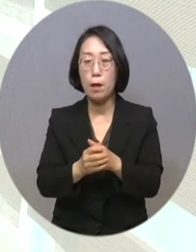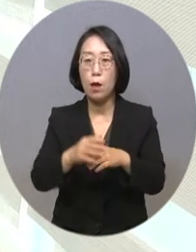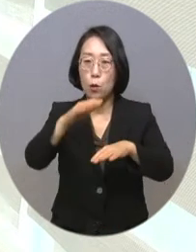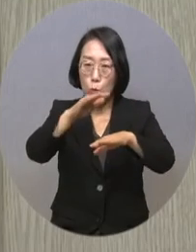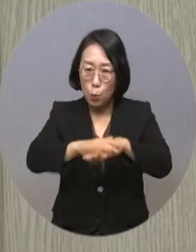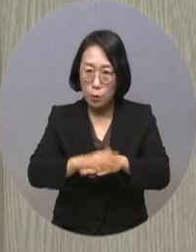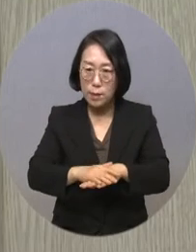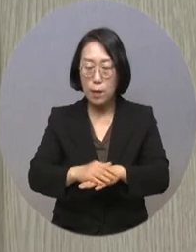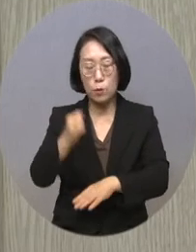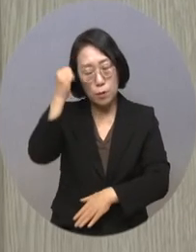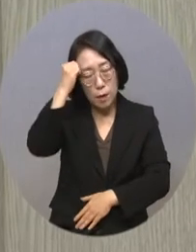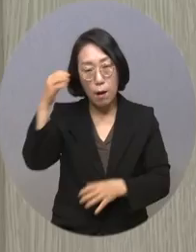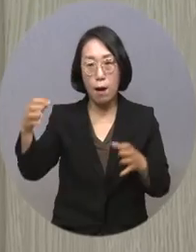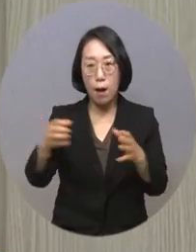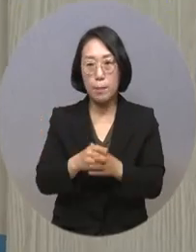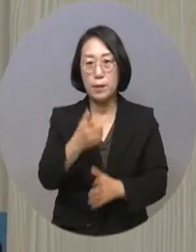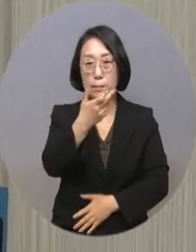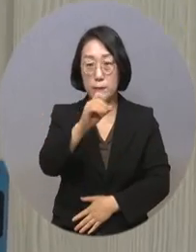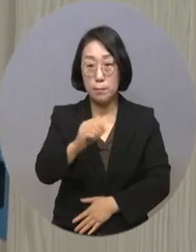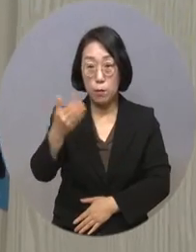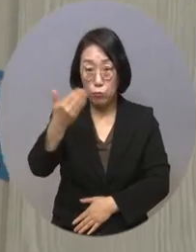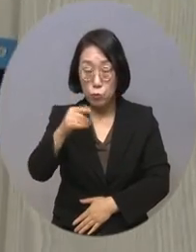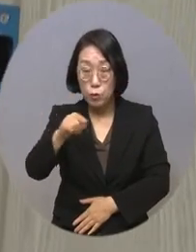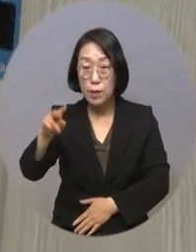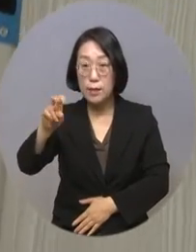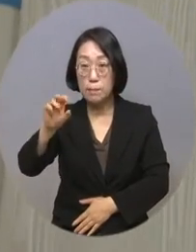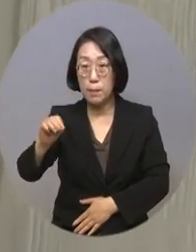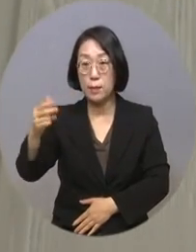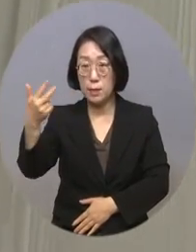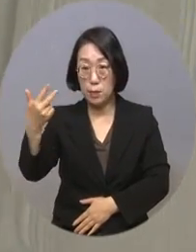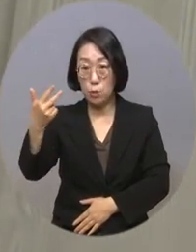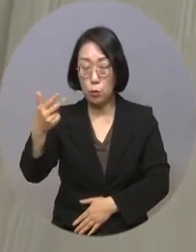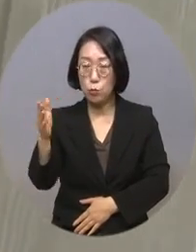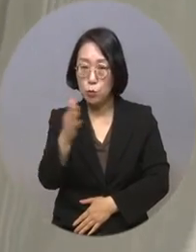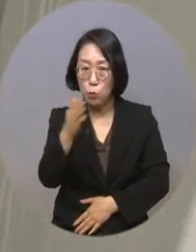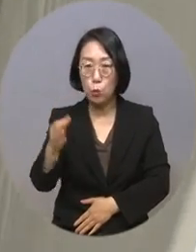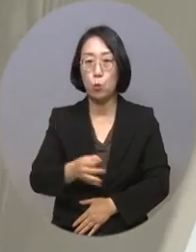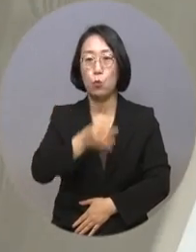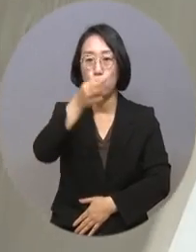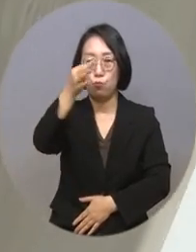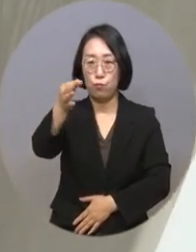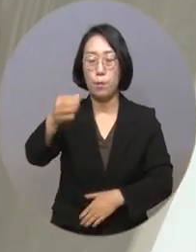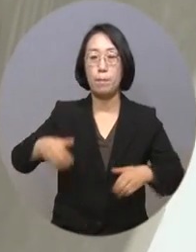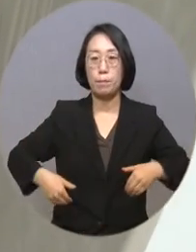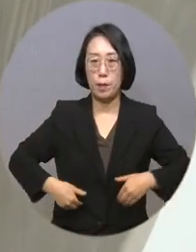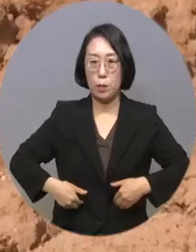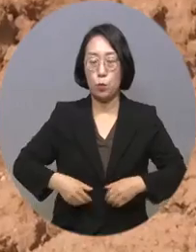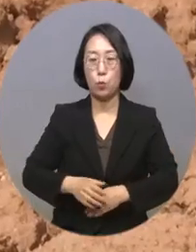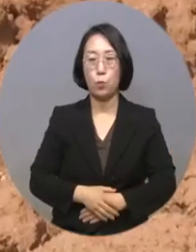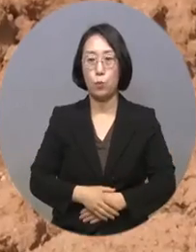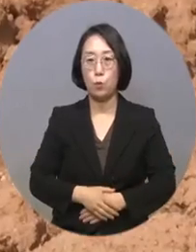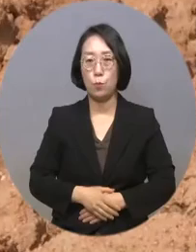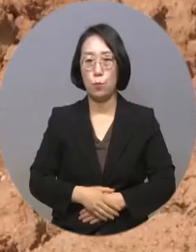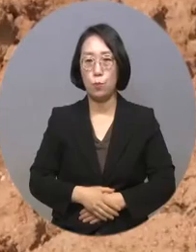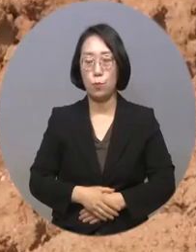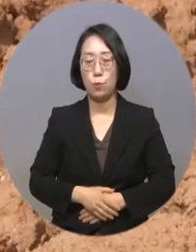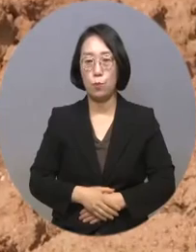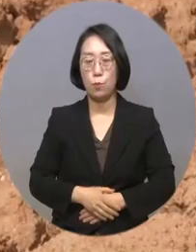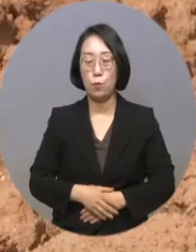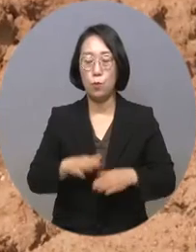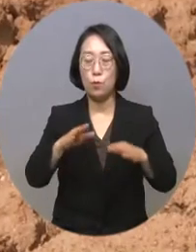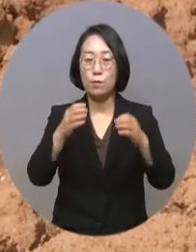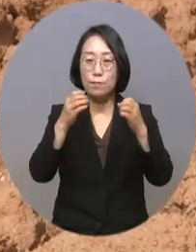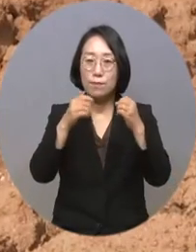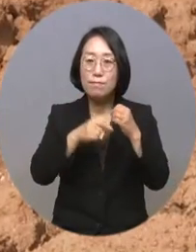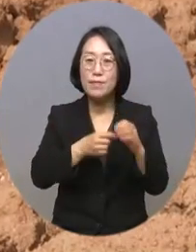포함하여 월 17만 9천 원부터 20만 7천 원까지의 교육비를 납부하게 됩니다. 도시 속 현대인들의